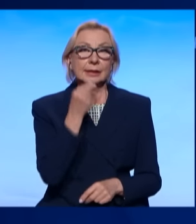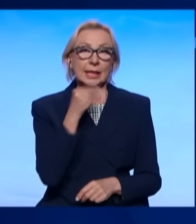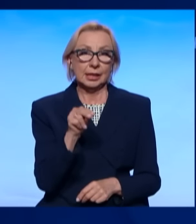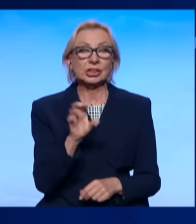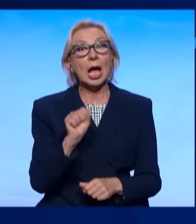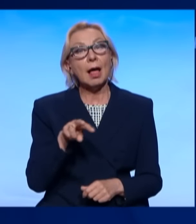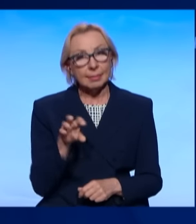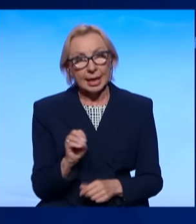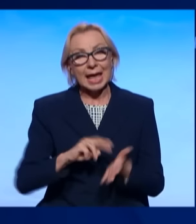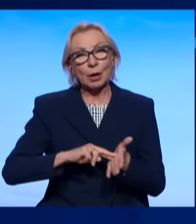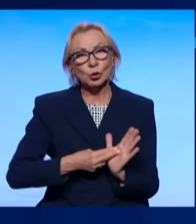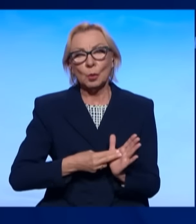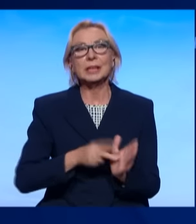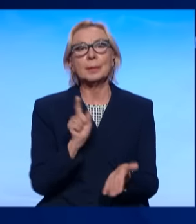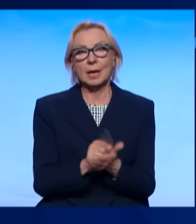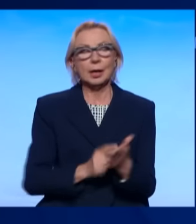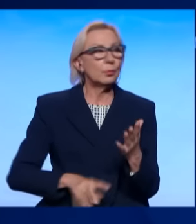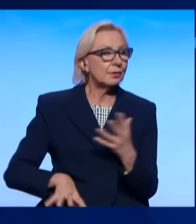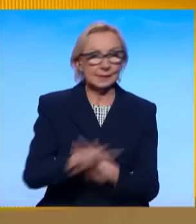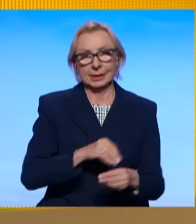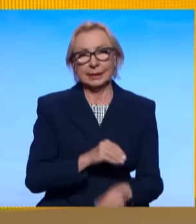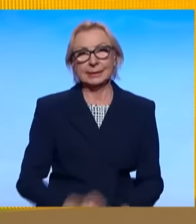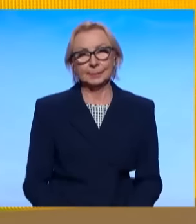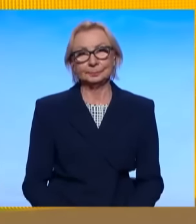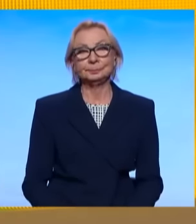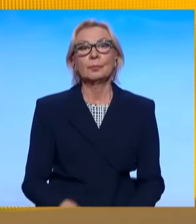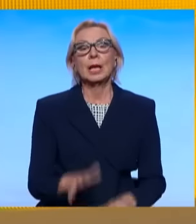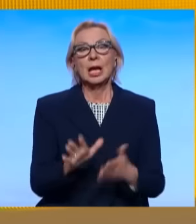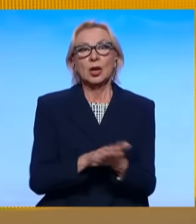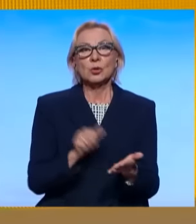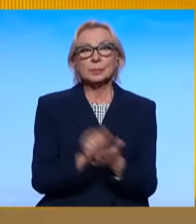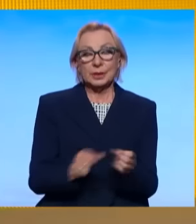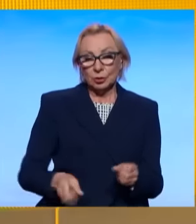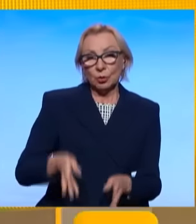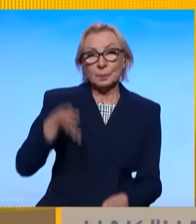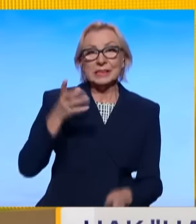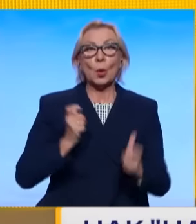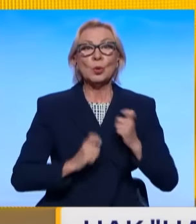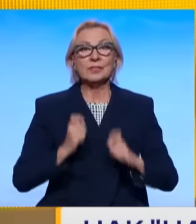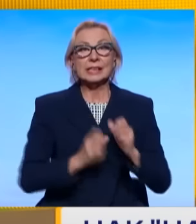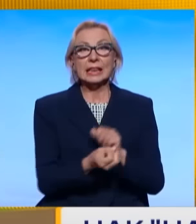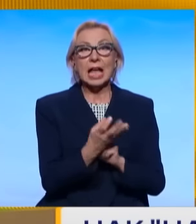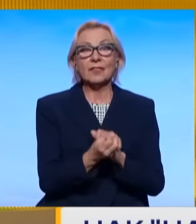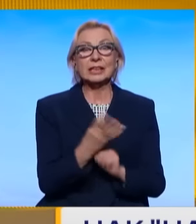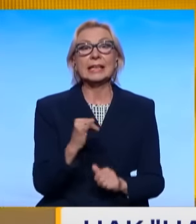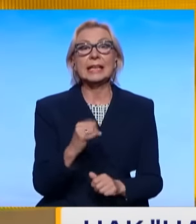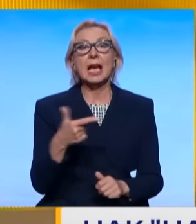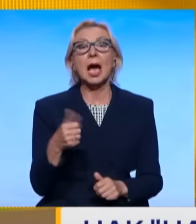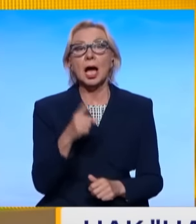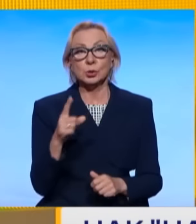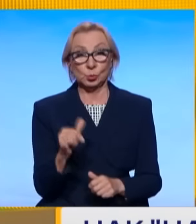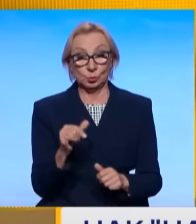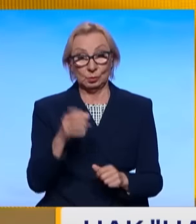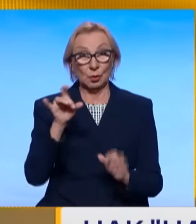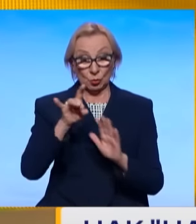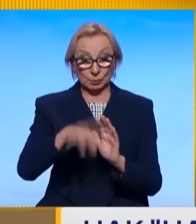але економити маємо скрізь. Розбиті корпуси університету нафти і газу, що їх росіяни